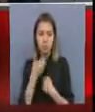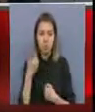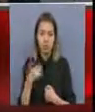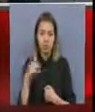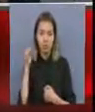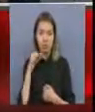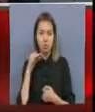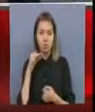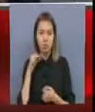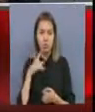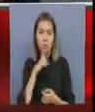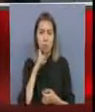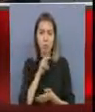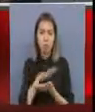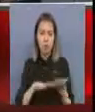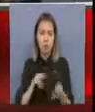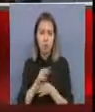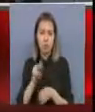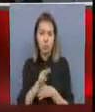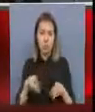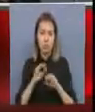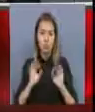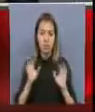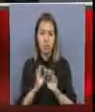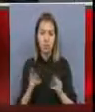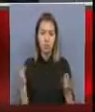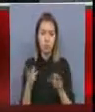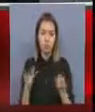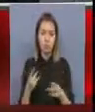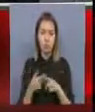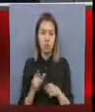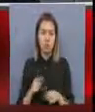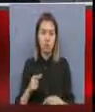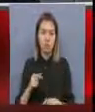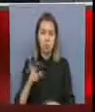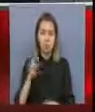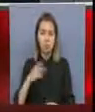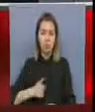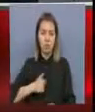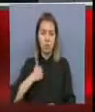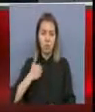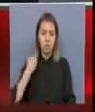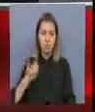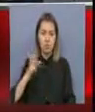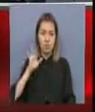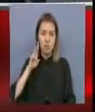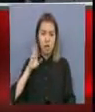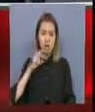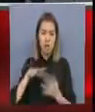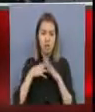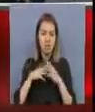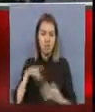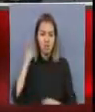тағылымын танып біліп, кейінгі ұрпаққа насихаттау мақсатында Жауар руынан шыққан атақты Пұсырман батырдың ұрпақтары Біржан Сал